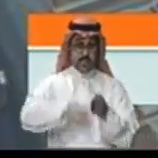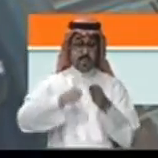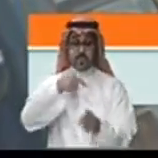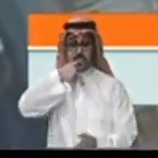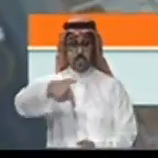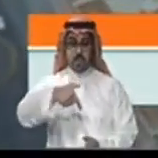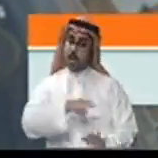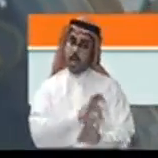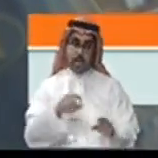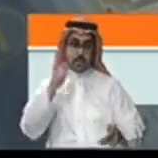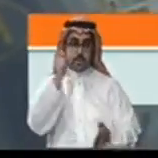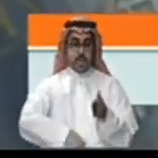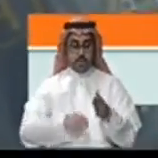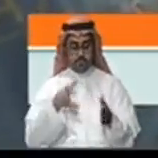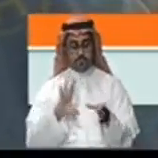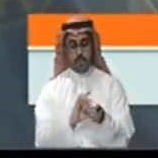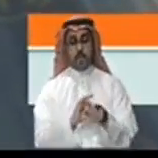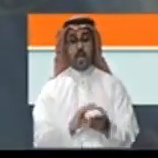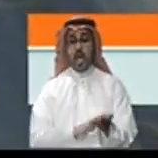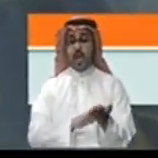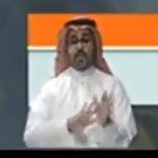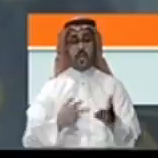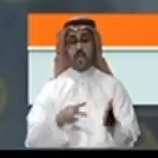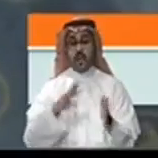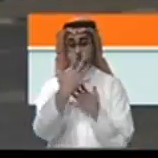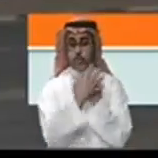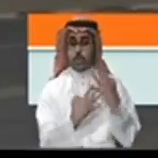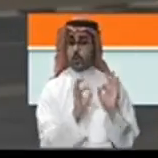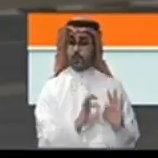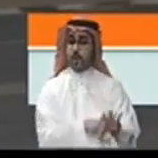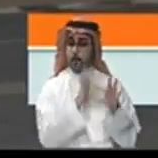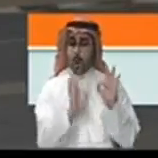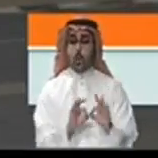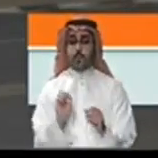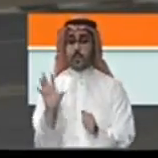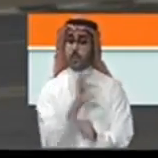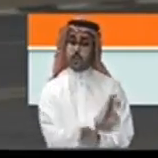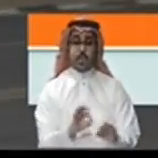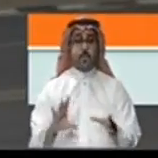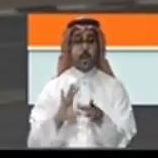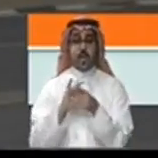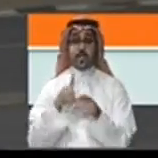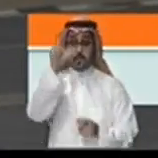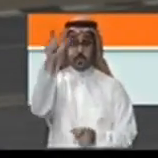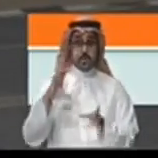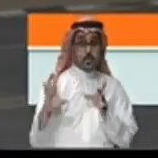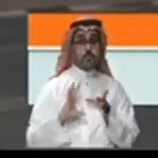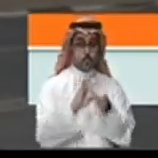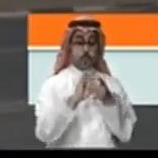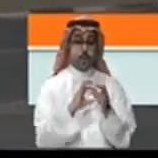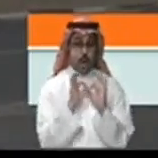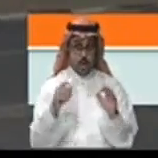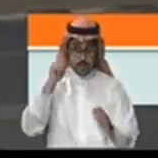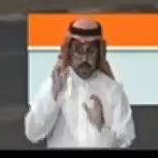توقيع العقود وتسليم الأراضي تتم وفق جداول محددة بعد التنسيق مع المستفيدين لتلبية الطلب